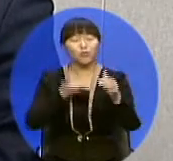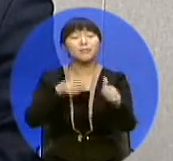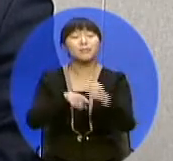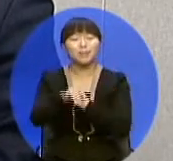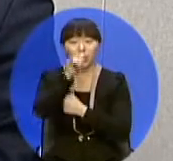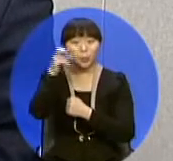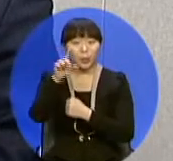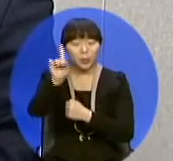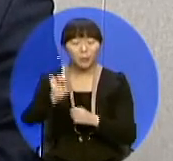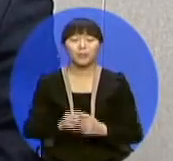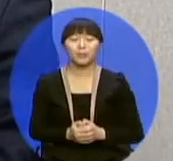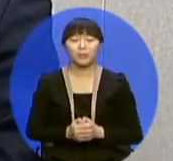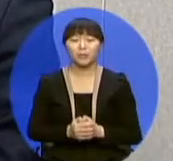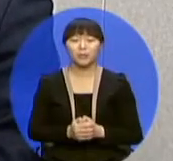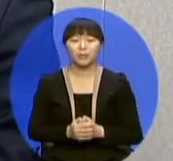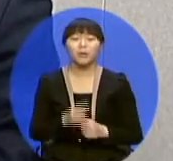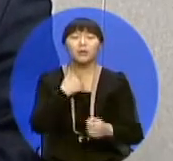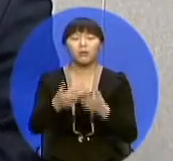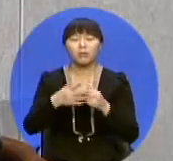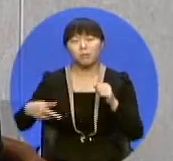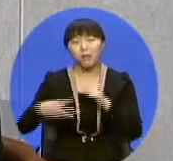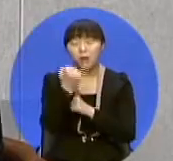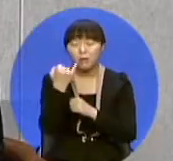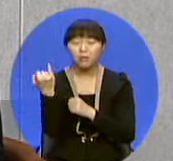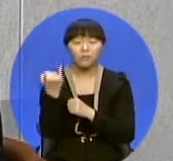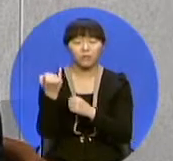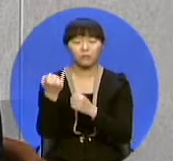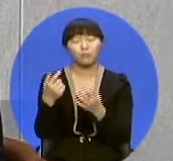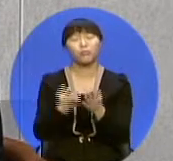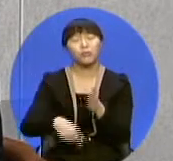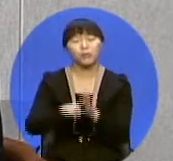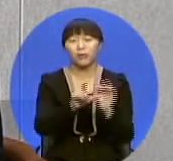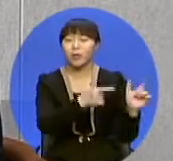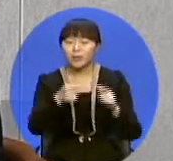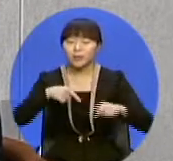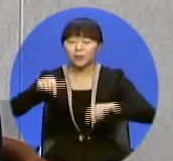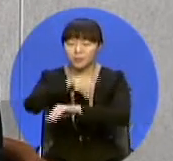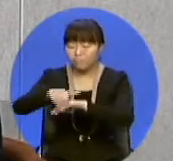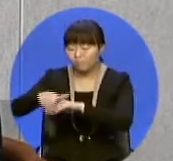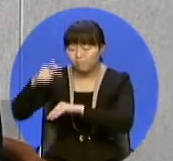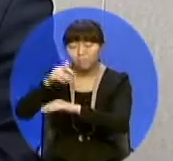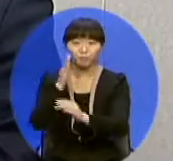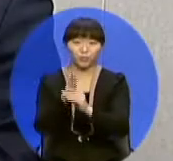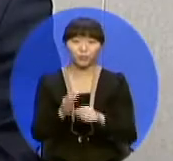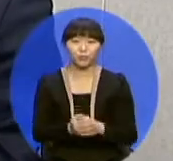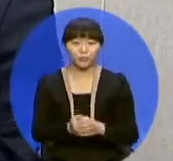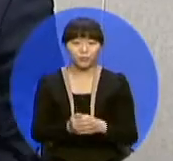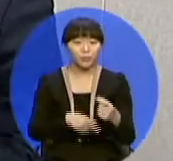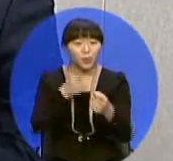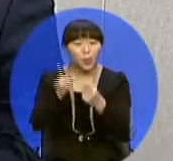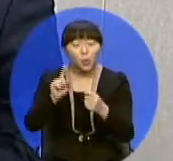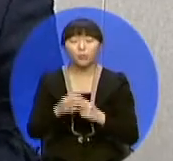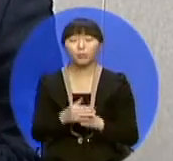한 네. 가지는 경력단절 여성을 네네. 위해서 다양한 그 정책을 펼치고 있습니다. 첫째,